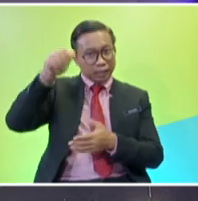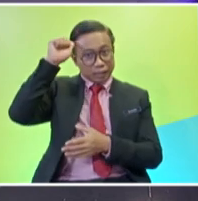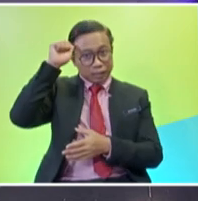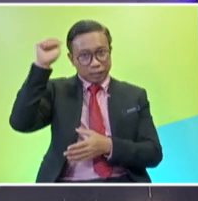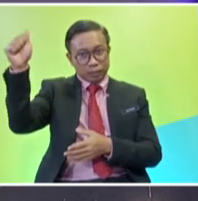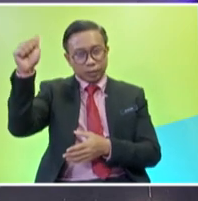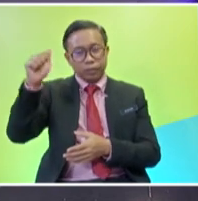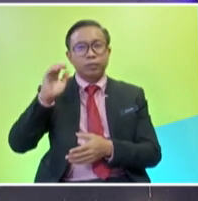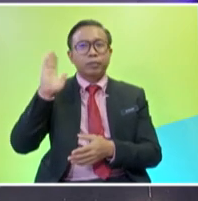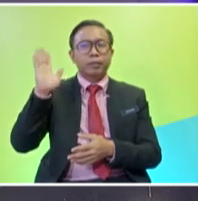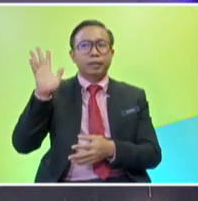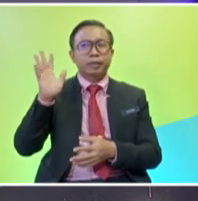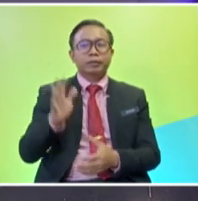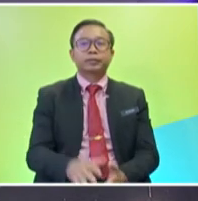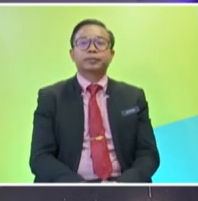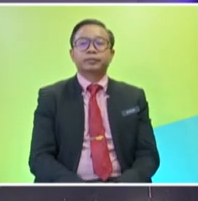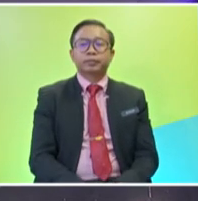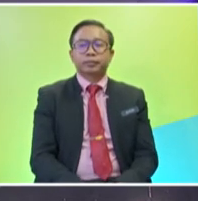bye bye